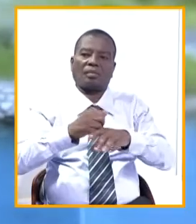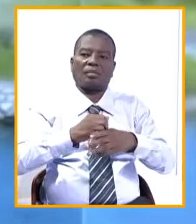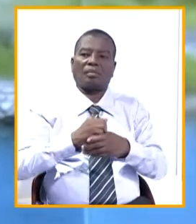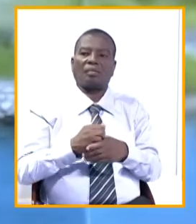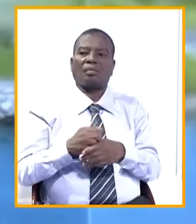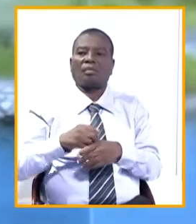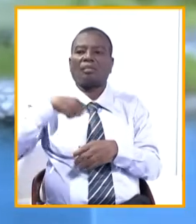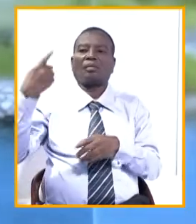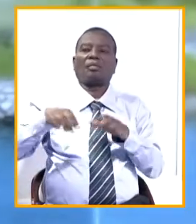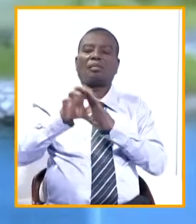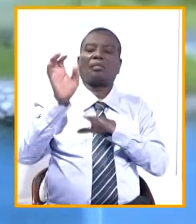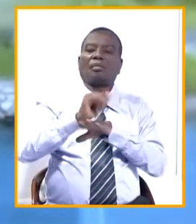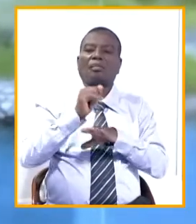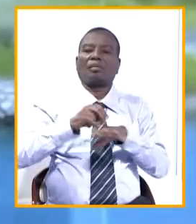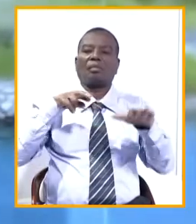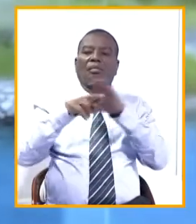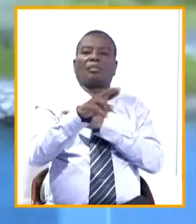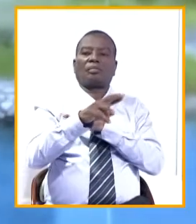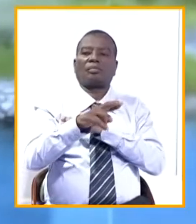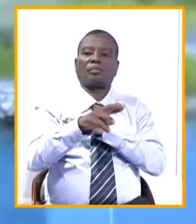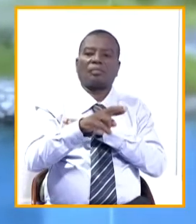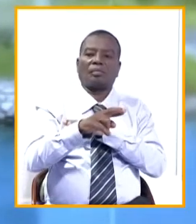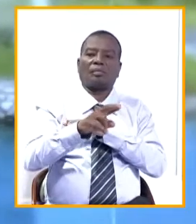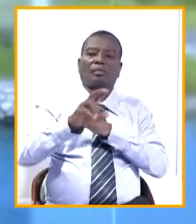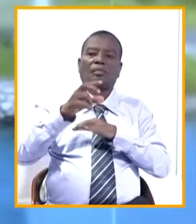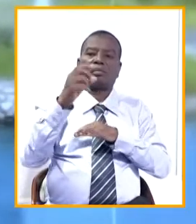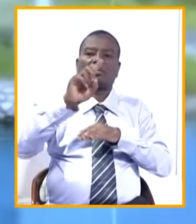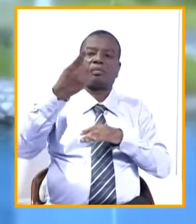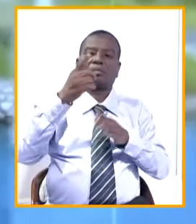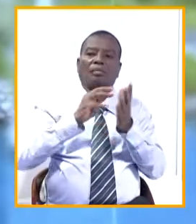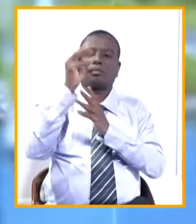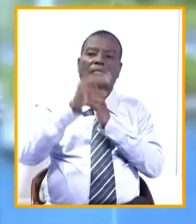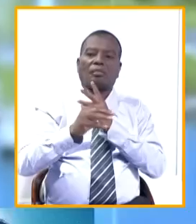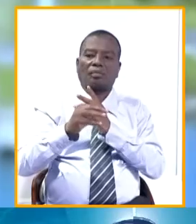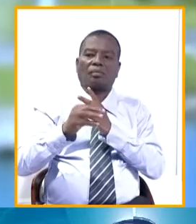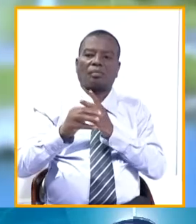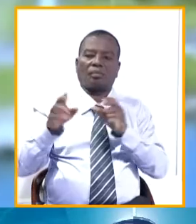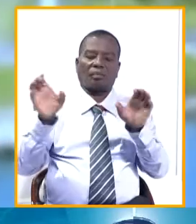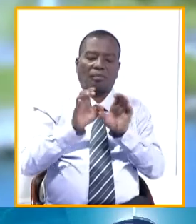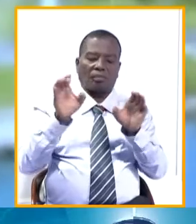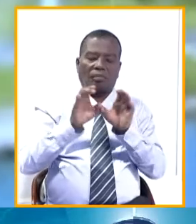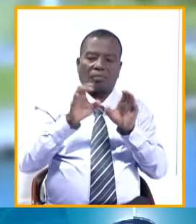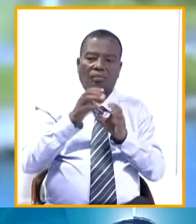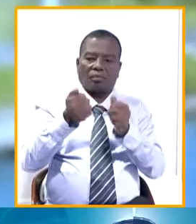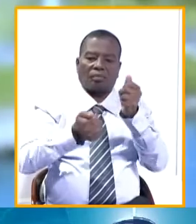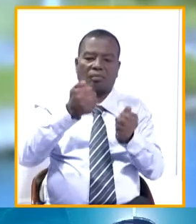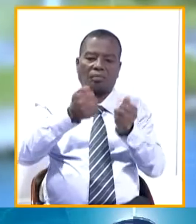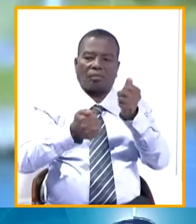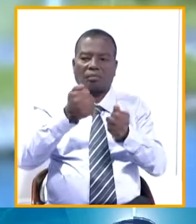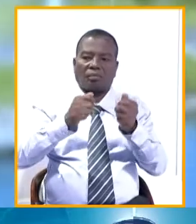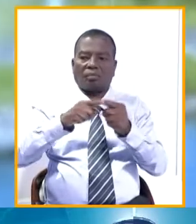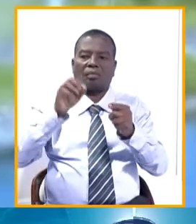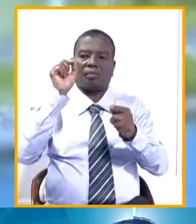Toujours en Côte d'Ivoire, l'entrée en vigueur le 1er mars prochain du permis de conduire à point. Décision